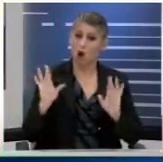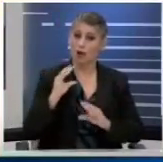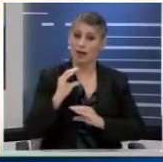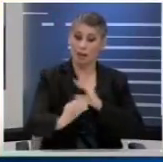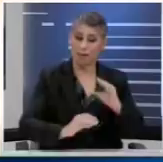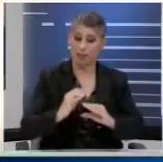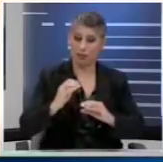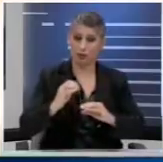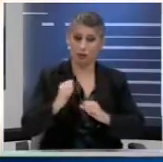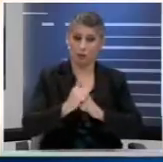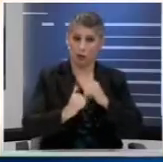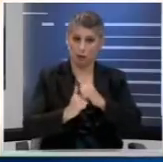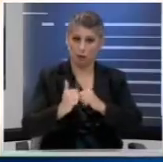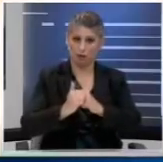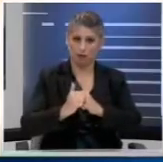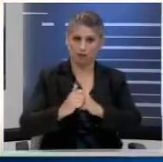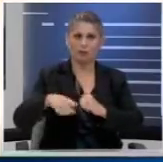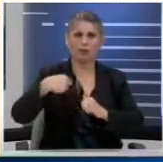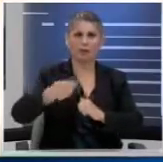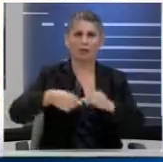σε υποδομές, και την άλλη μέρα έκλεισαν.